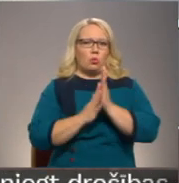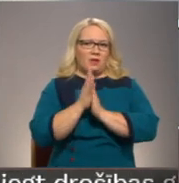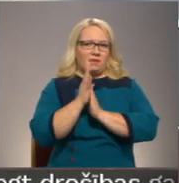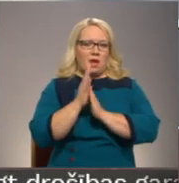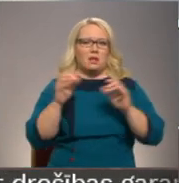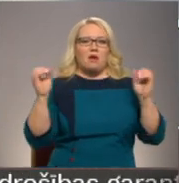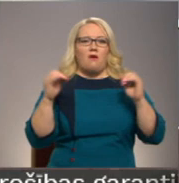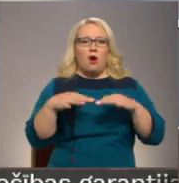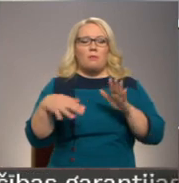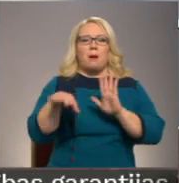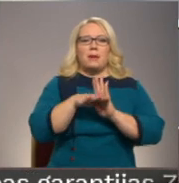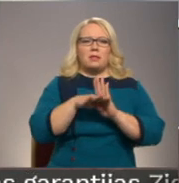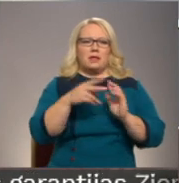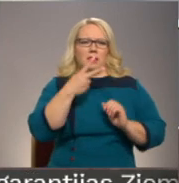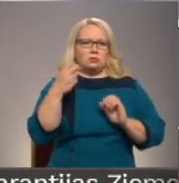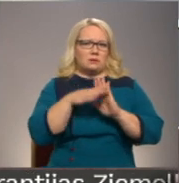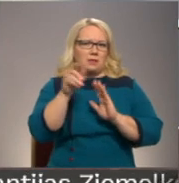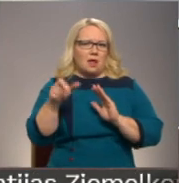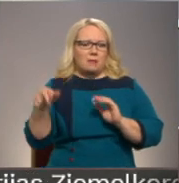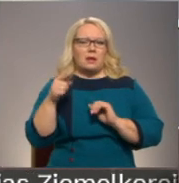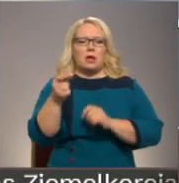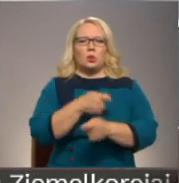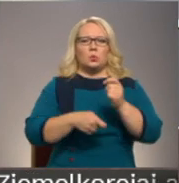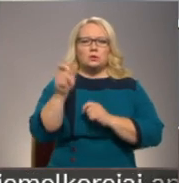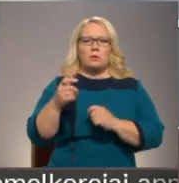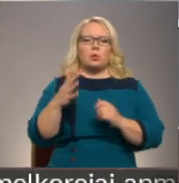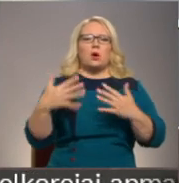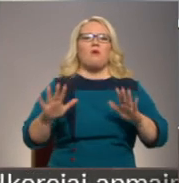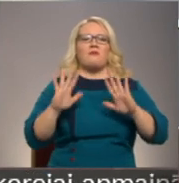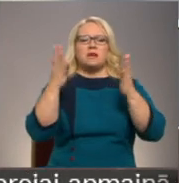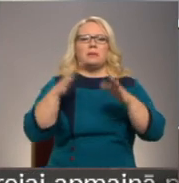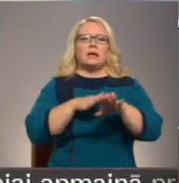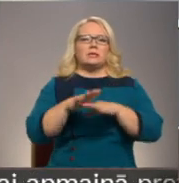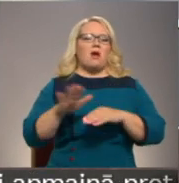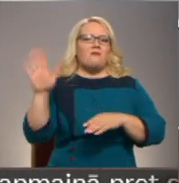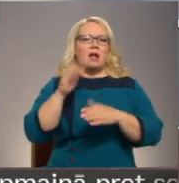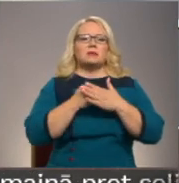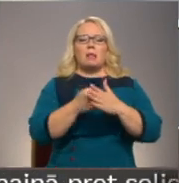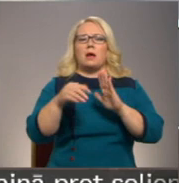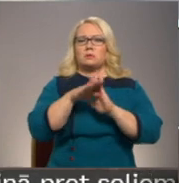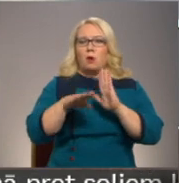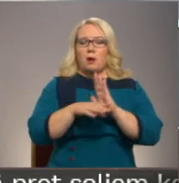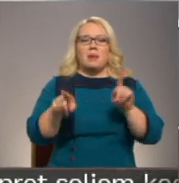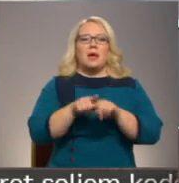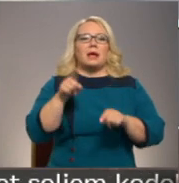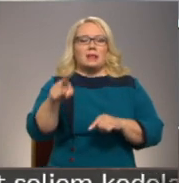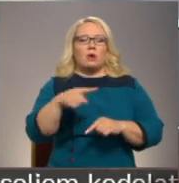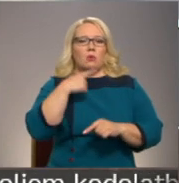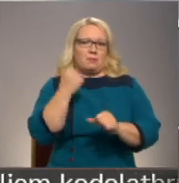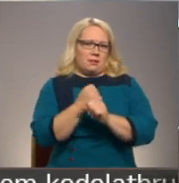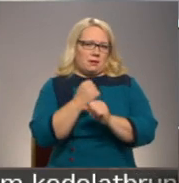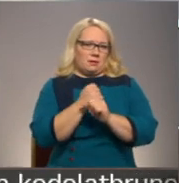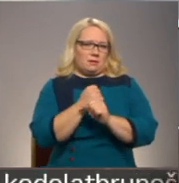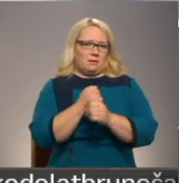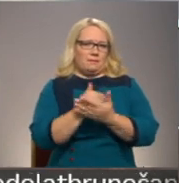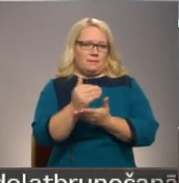Fórumā piedalījās aptuveni 200 dalībnieki, gan tie uzņēmēji, kuri jau veiksmīgi īstenojuši valsts atbalsta programmas, gan tie, kuri iecerējuši to darīt. Un